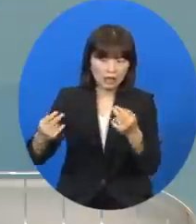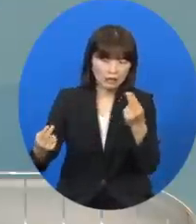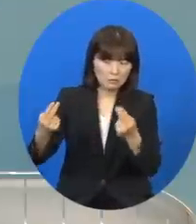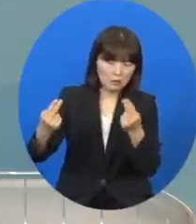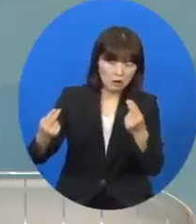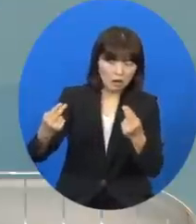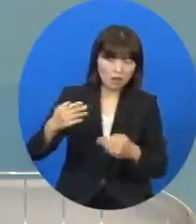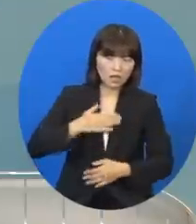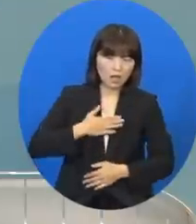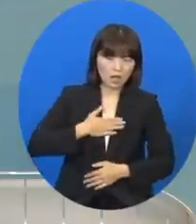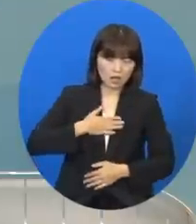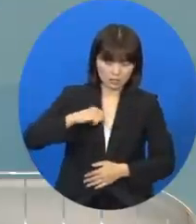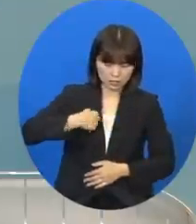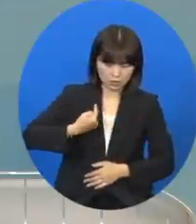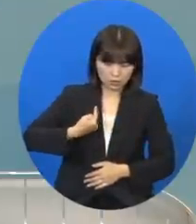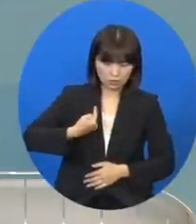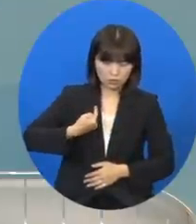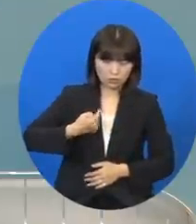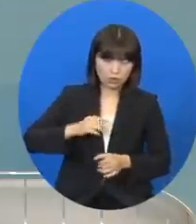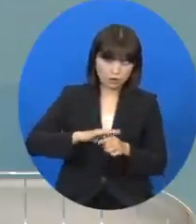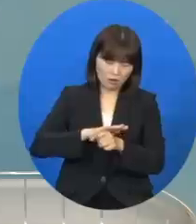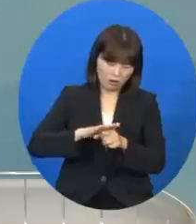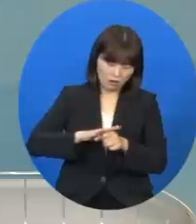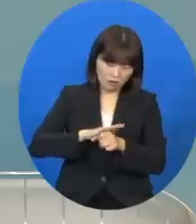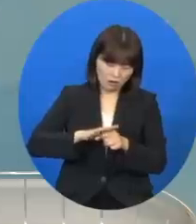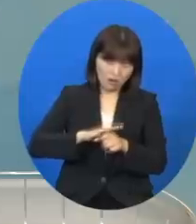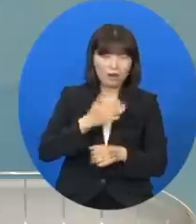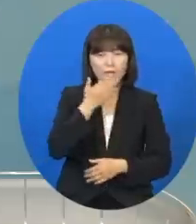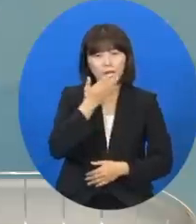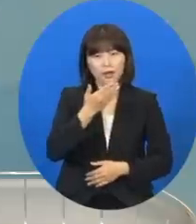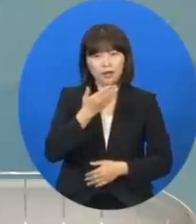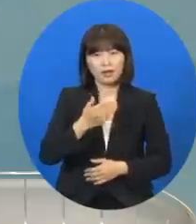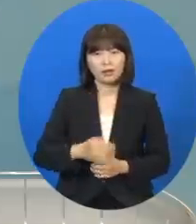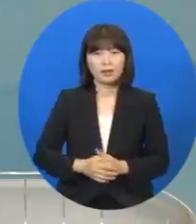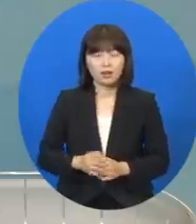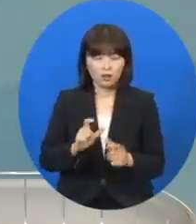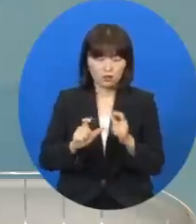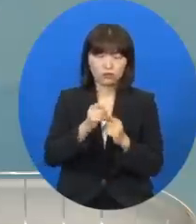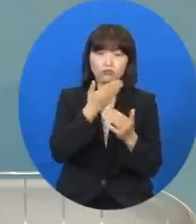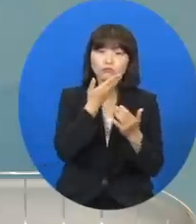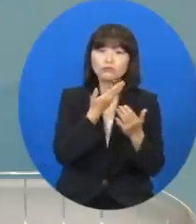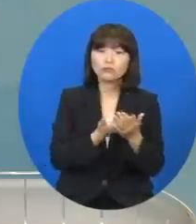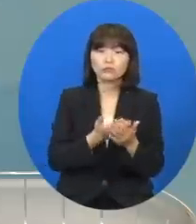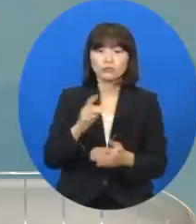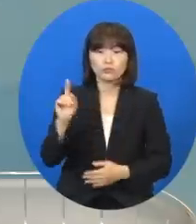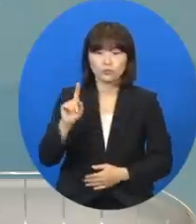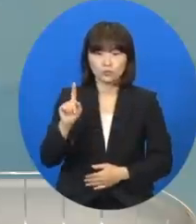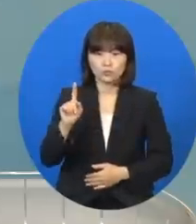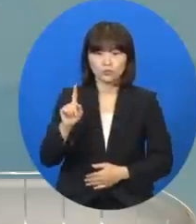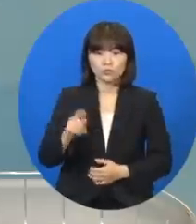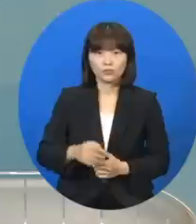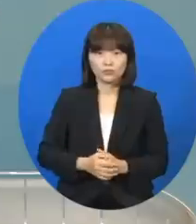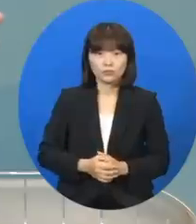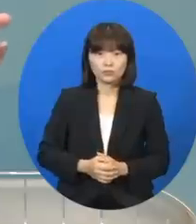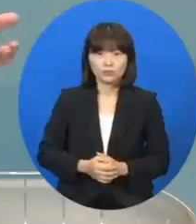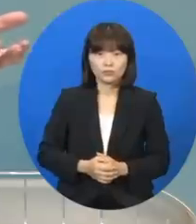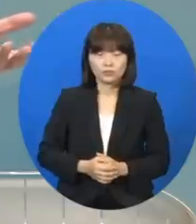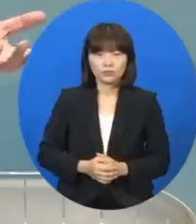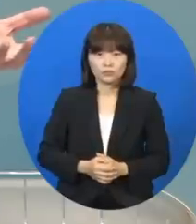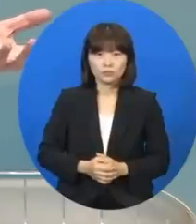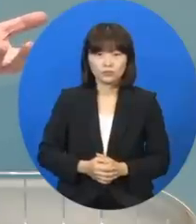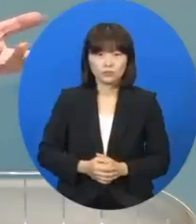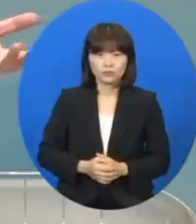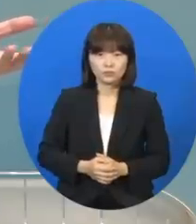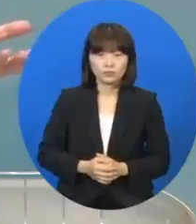자신도 사랑하게 되고 자기가 자기를 사랑하게 된 거죠. 더 중요한 것은 전혀 보이지